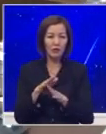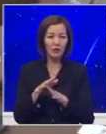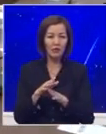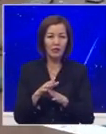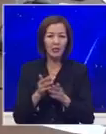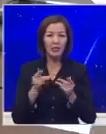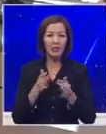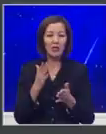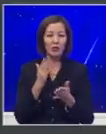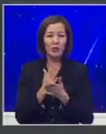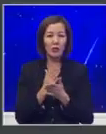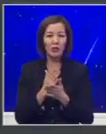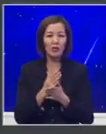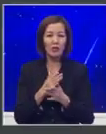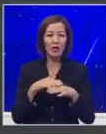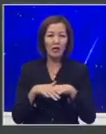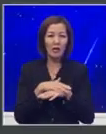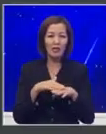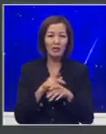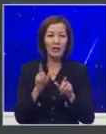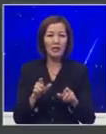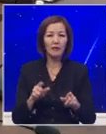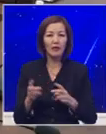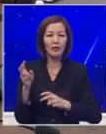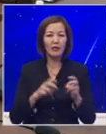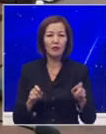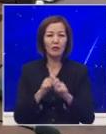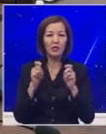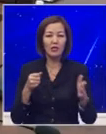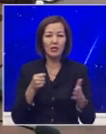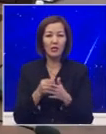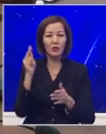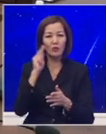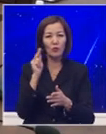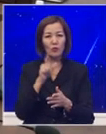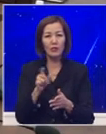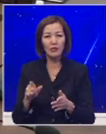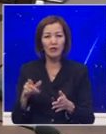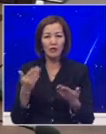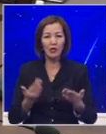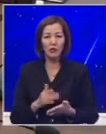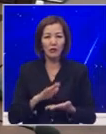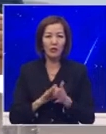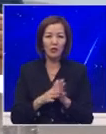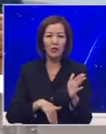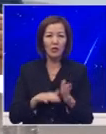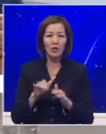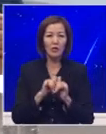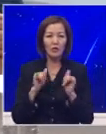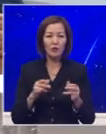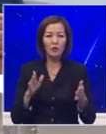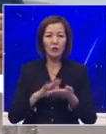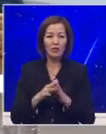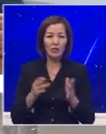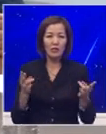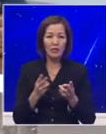шарт қойды. Мәселен, жергілікті халықтан адамдар алып, кәсіпорын ашылғанға дейін оқыту алдын азаматтарының әлеуметтік ахуалын жақсартуға жағдай